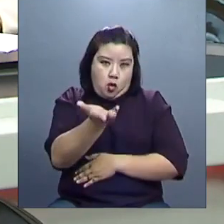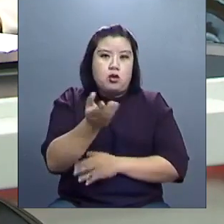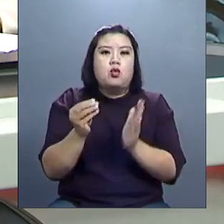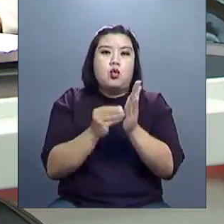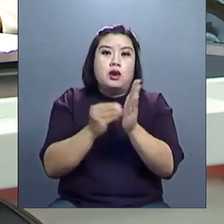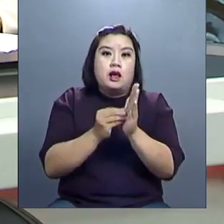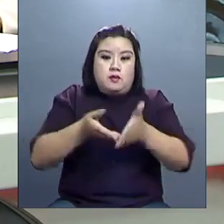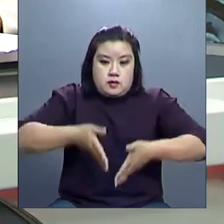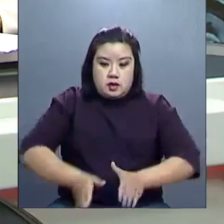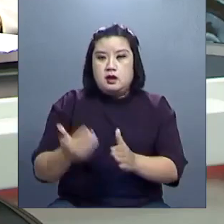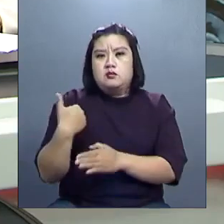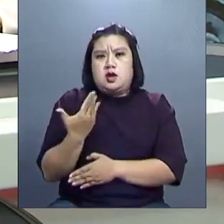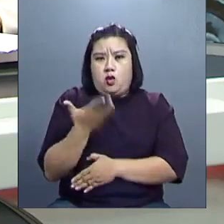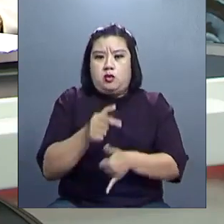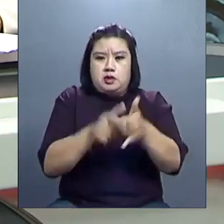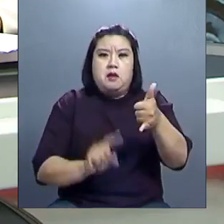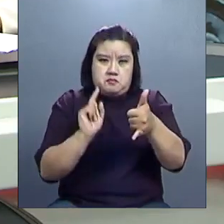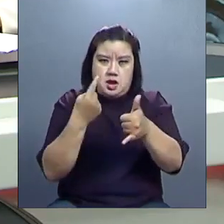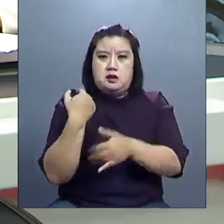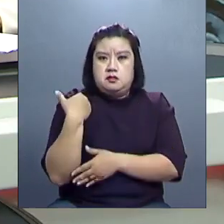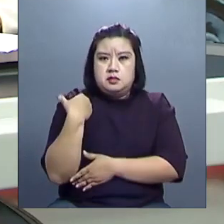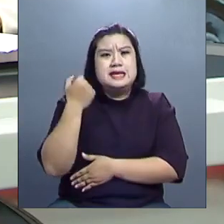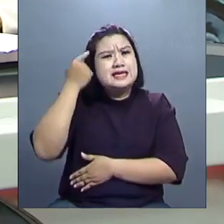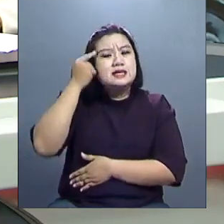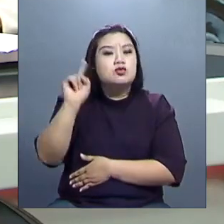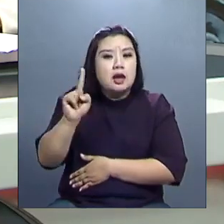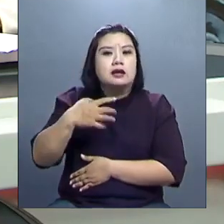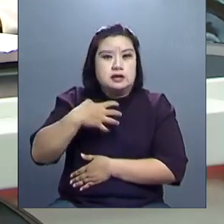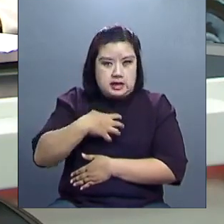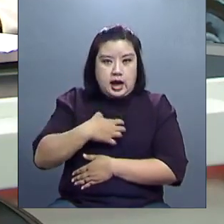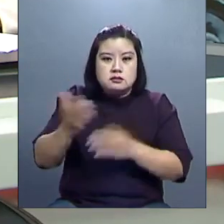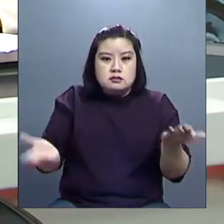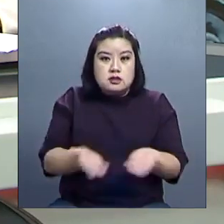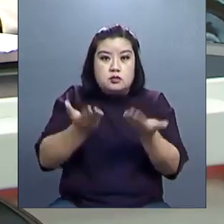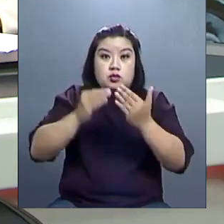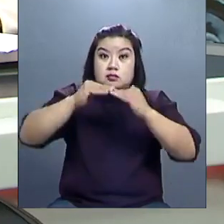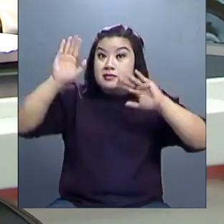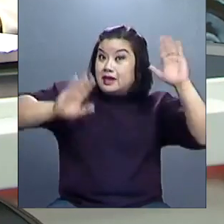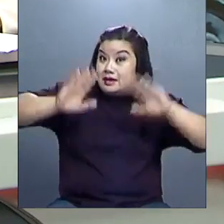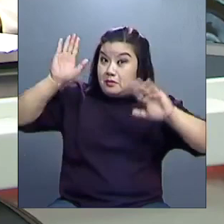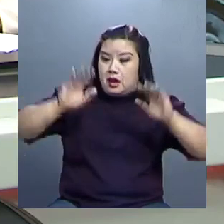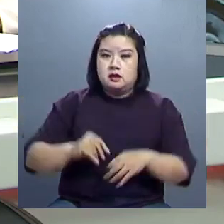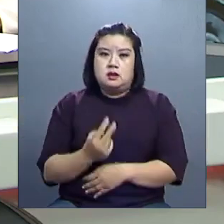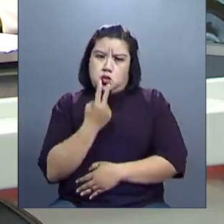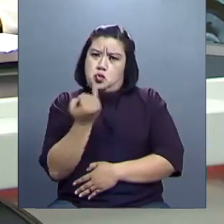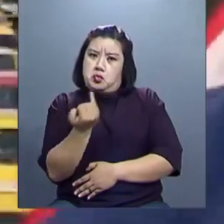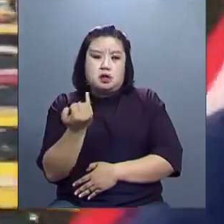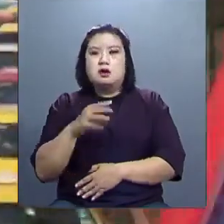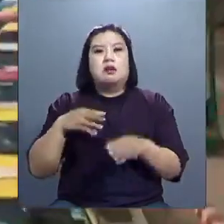นโยบายของพรรคพร้อมที่จะยืนยันข้างประชาธิปไตยและความถูกต้องไม่ทำในสิ่งไม่บังควรค่ะ